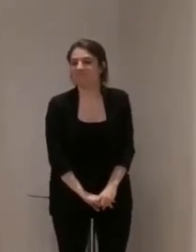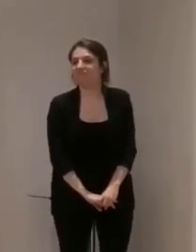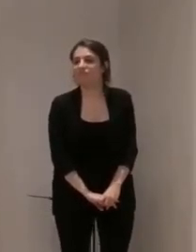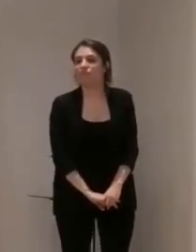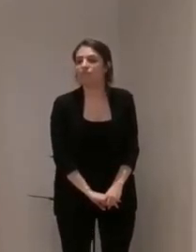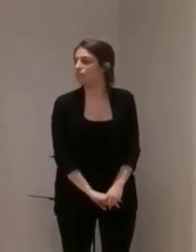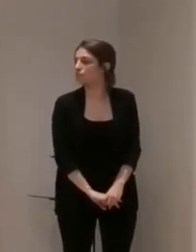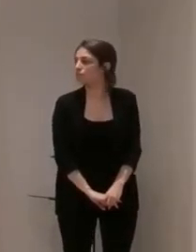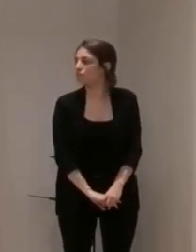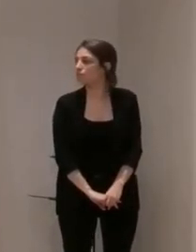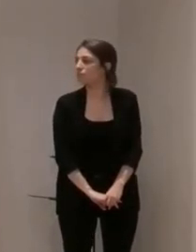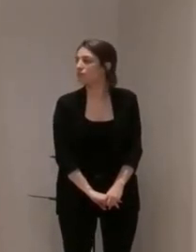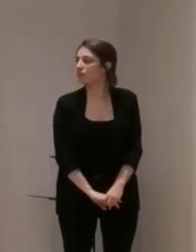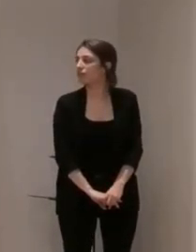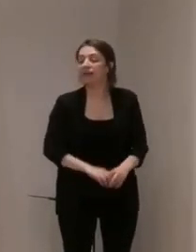Sí.